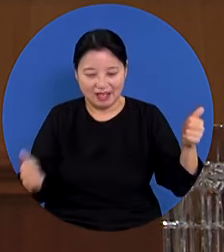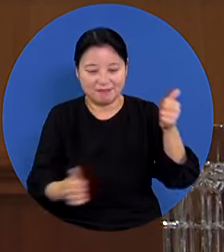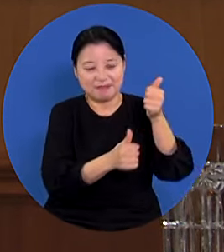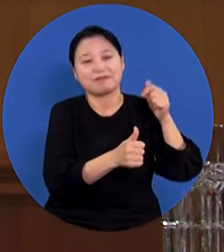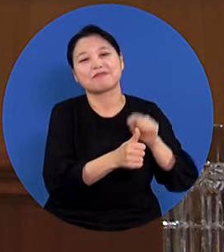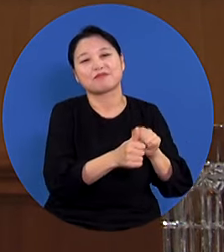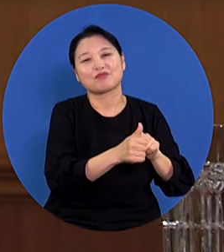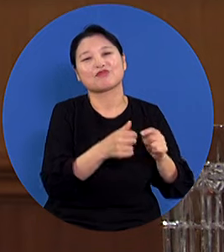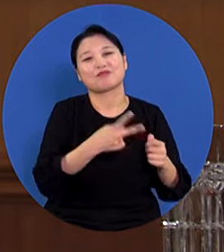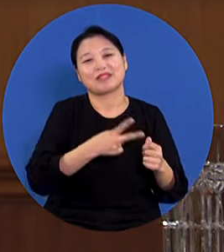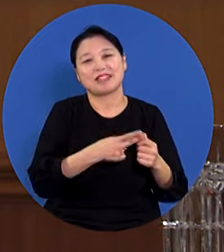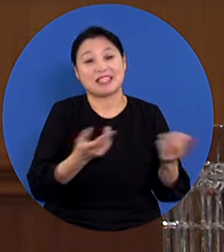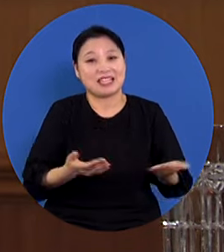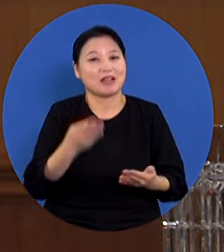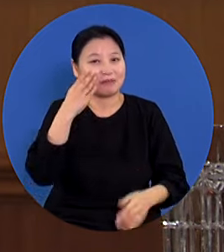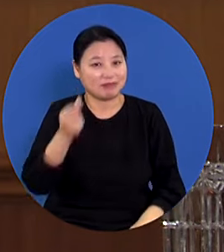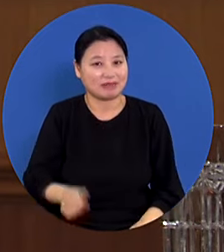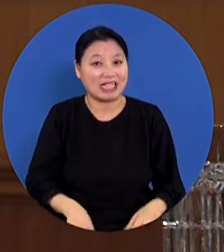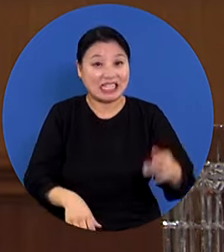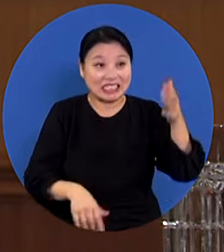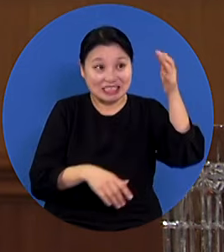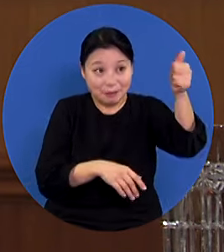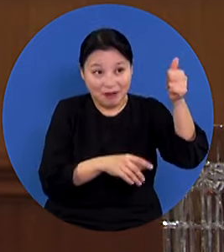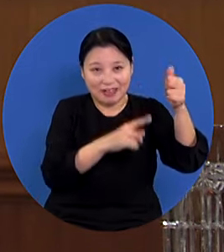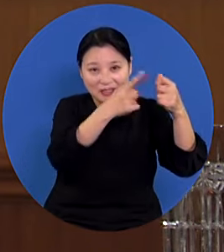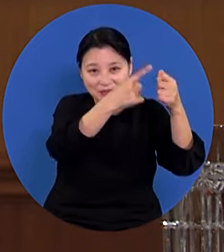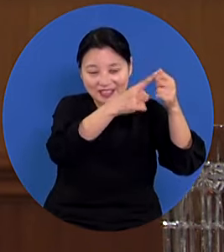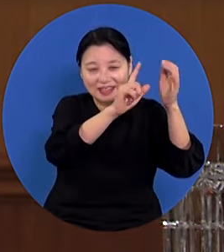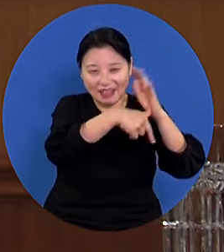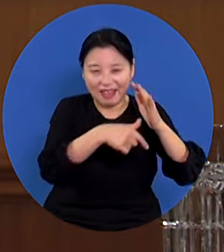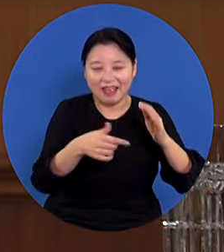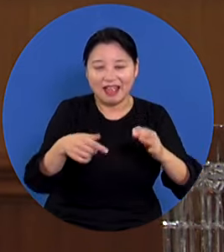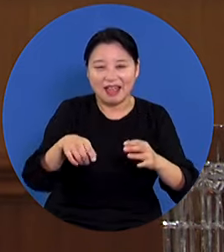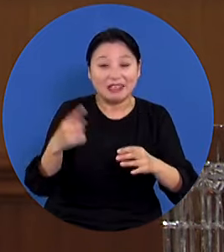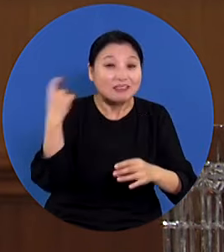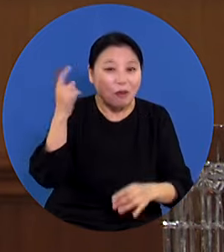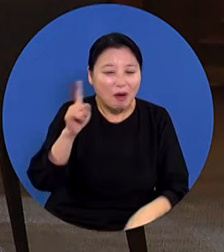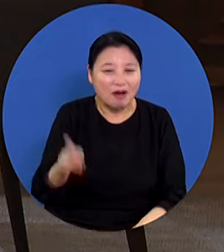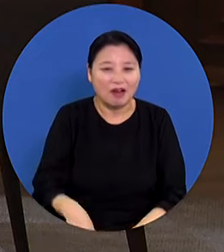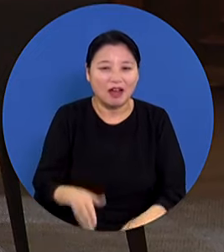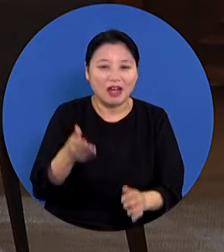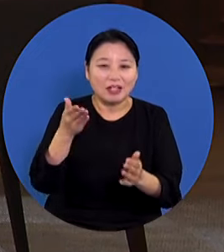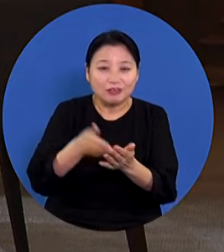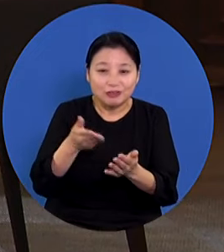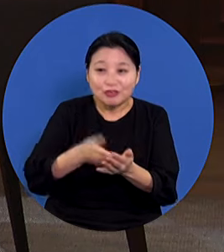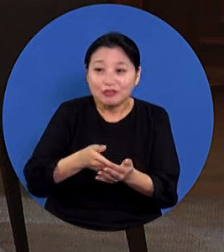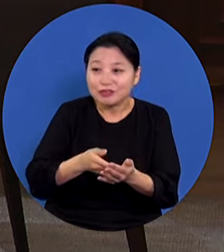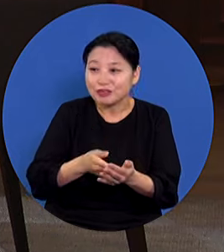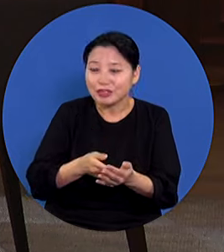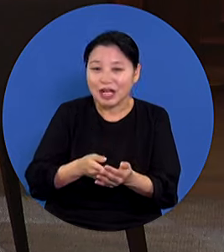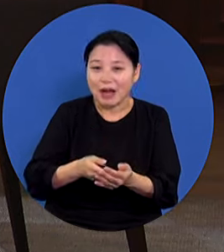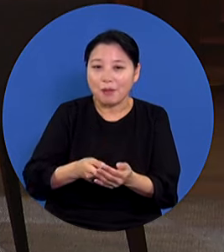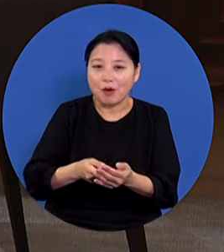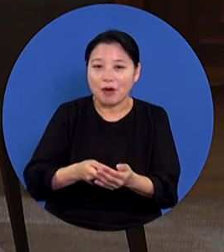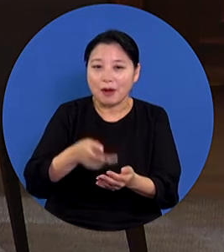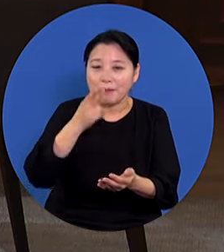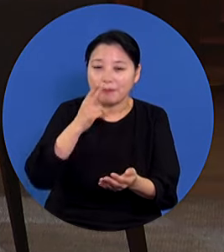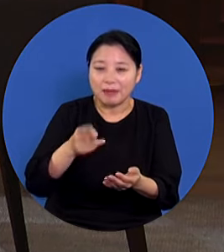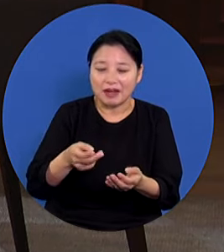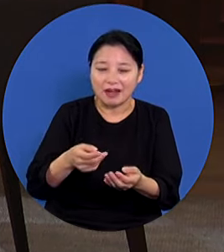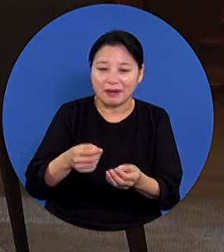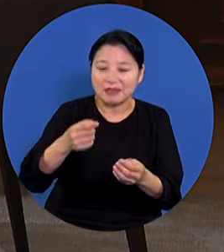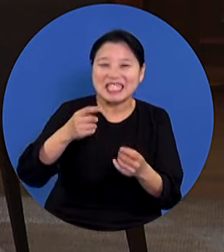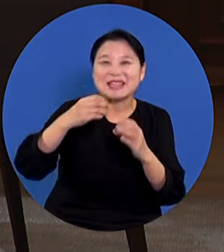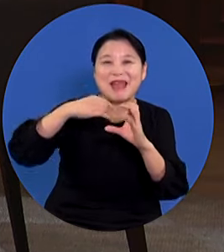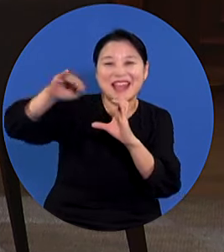일하기 되게 편한데 예. 초창기에는 사실은 제가 듣기로 뭐 이렇게 이런 뉴스레터나 이런 걸 보내고 하면은 그냥 수신을